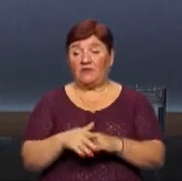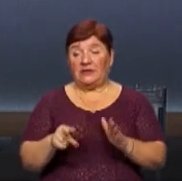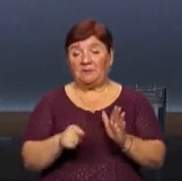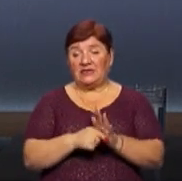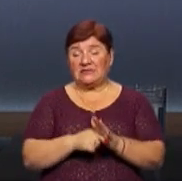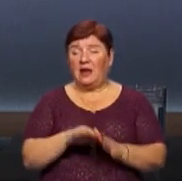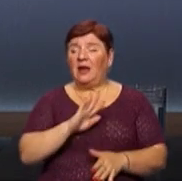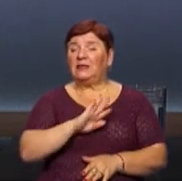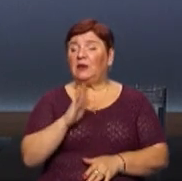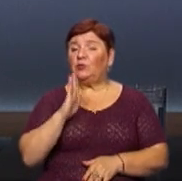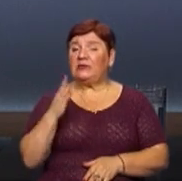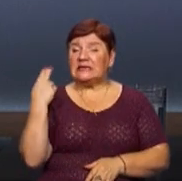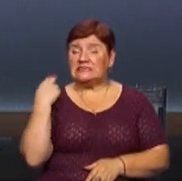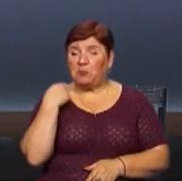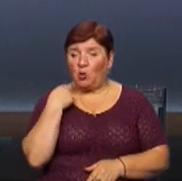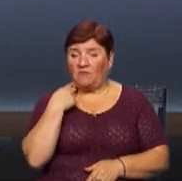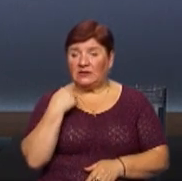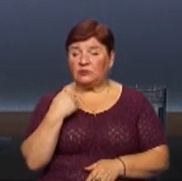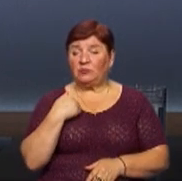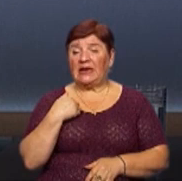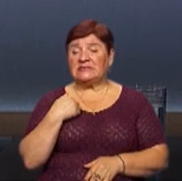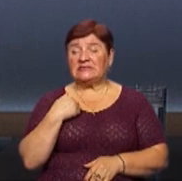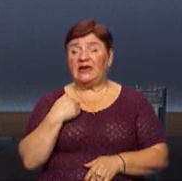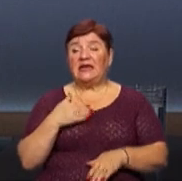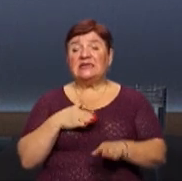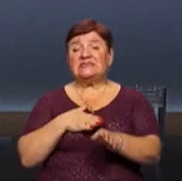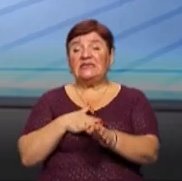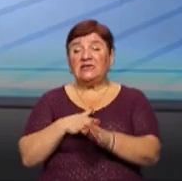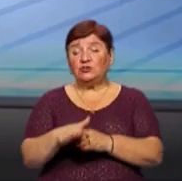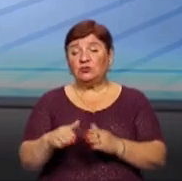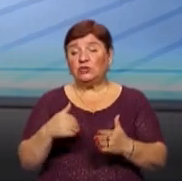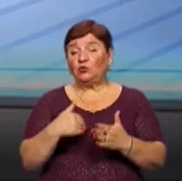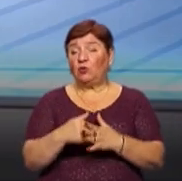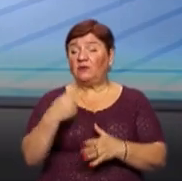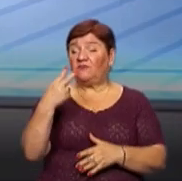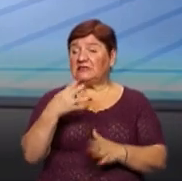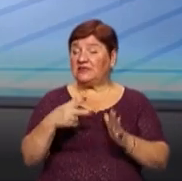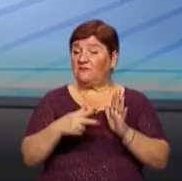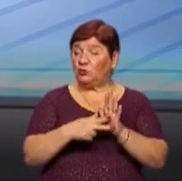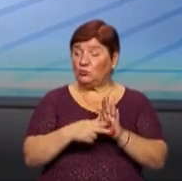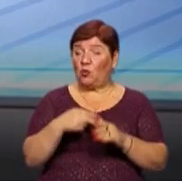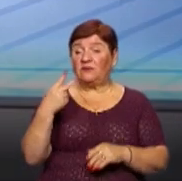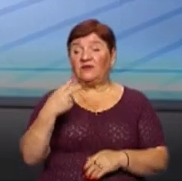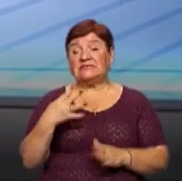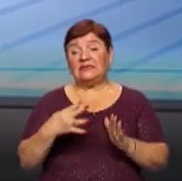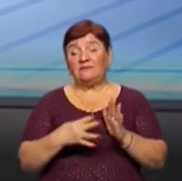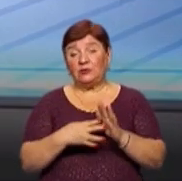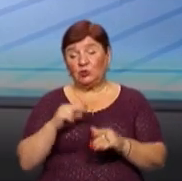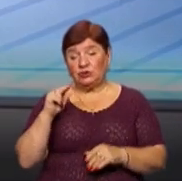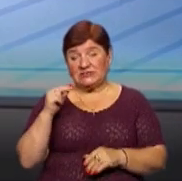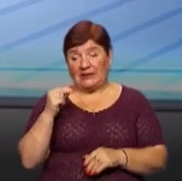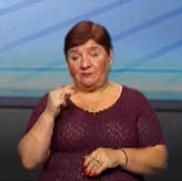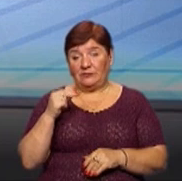не буде заборгованості? У нас перерахунки здійснюються до 28-29 числа. Це